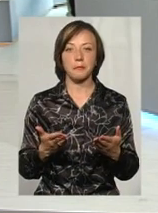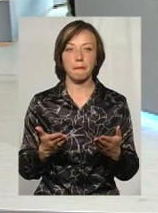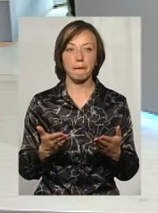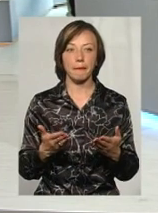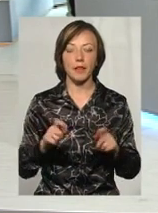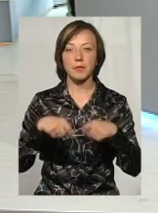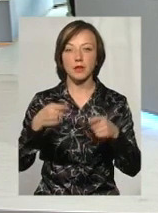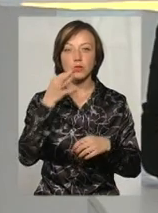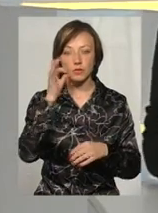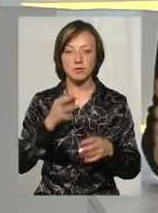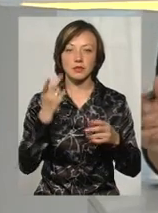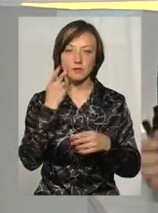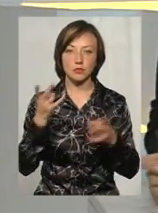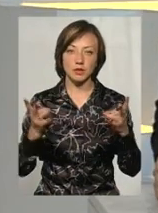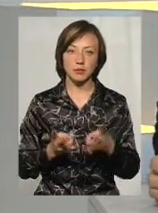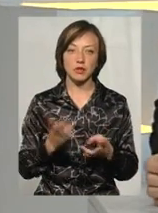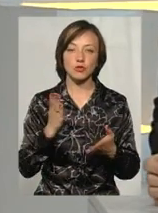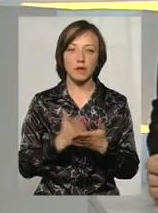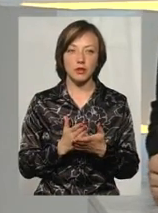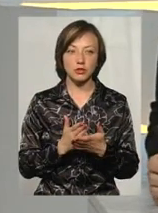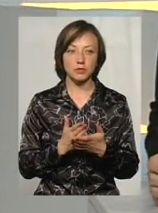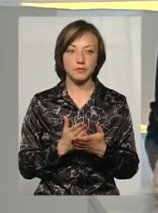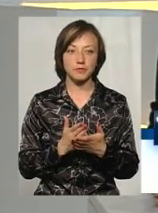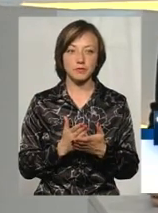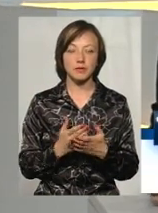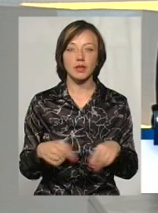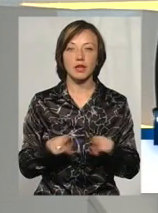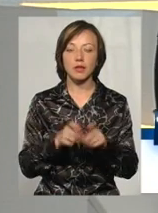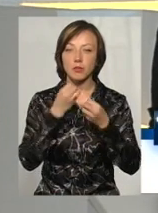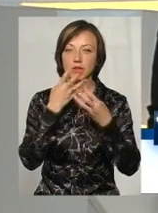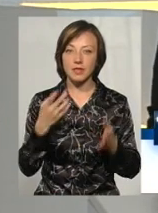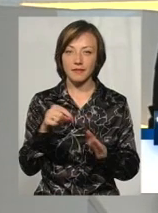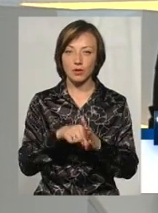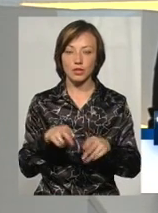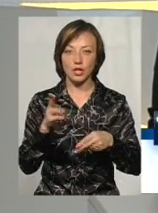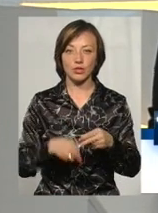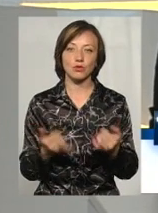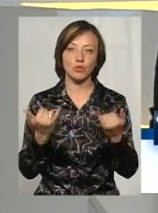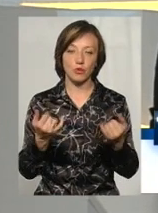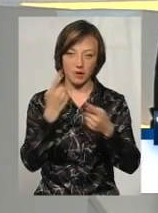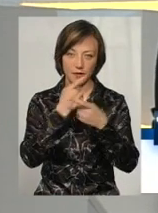Передавати досвід завжди потрібно, особливо, якщо його маєш. А на такій позитивній ноті ми закінчуємо